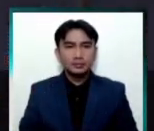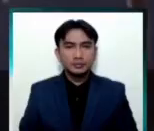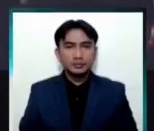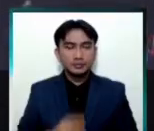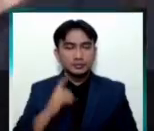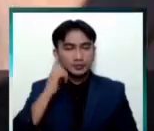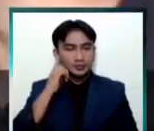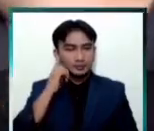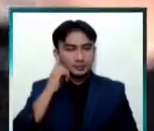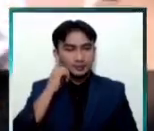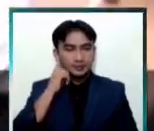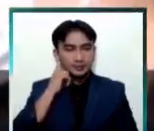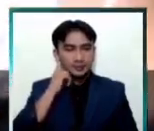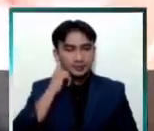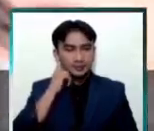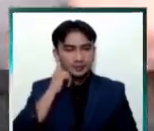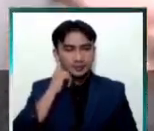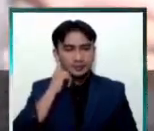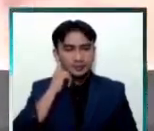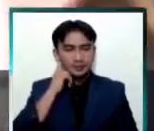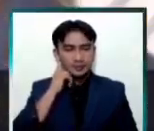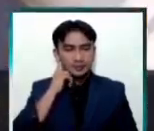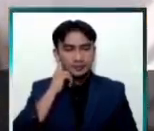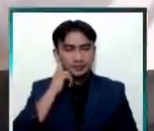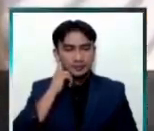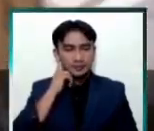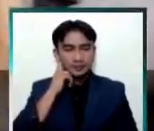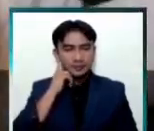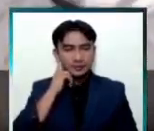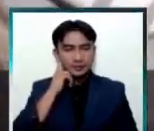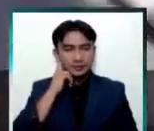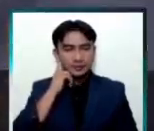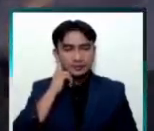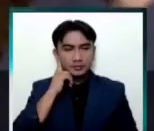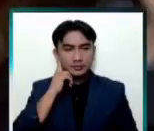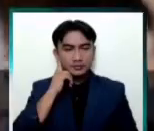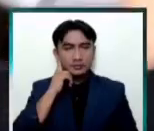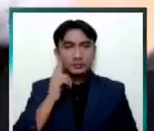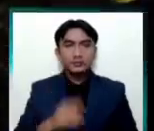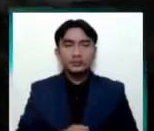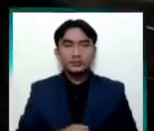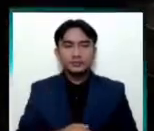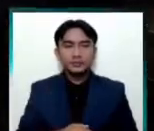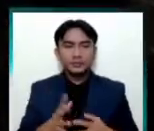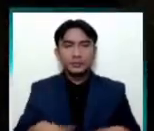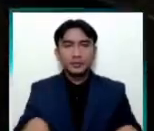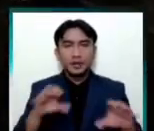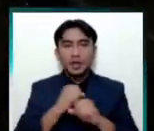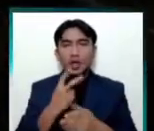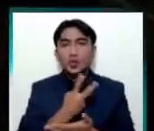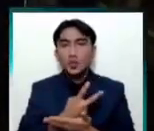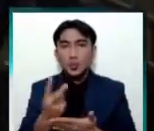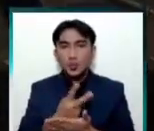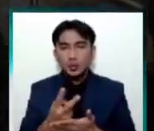Alden dahil ito ang kanyang first live concert mula nang magka-pandemic. Pagkatapos naman ng 2-week commitment sa Amerika, itutuloy ni Alden